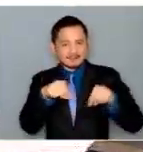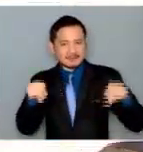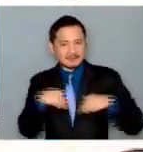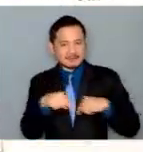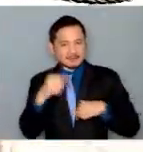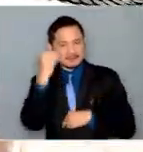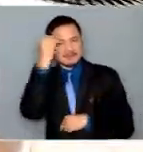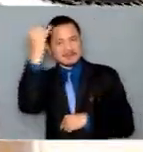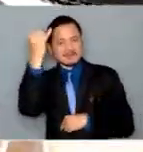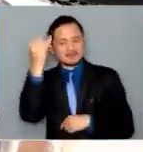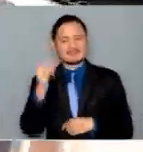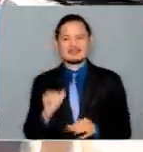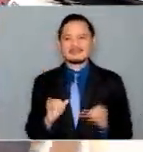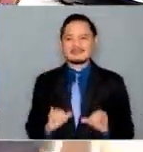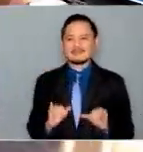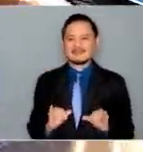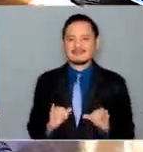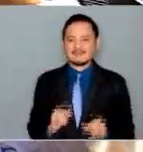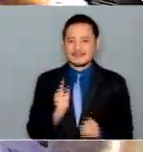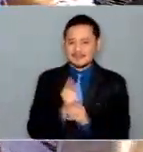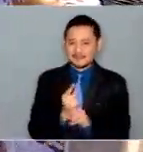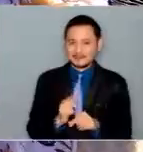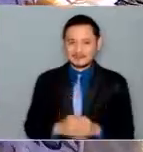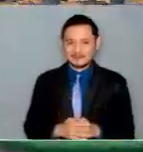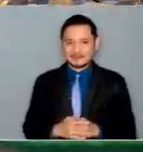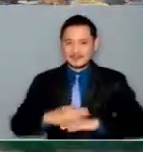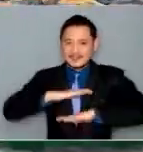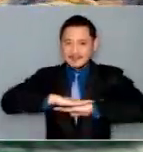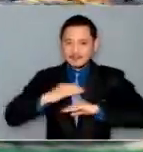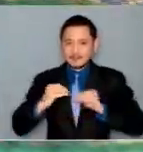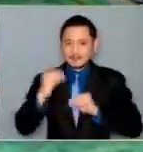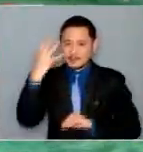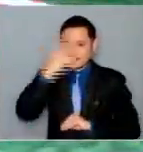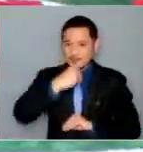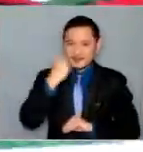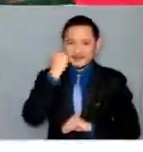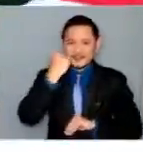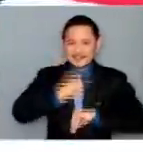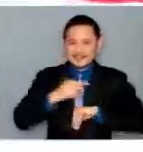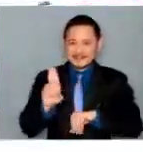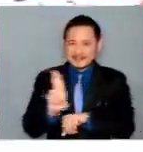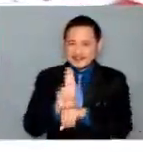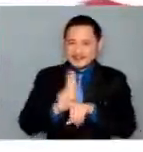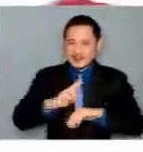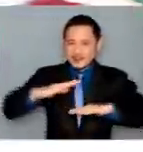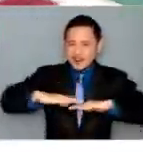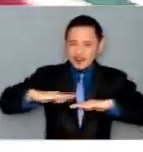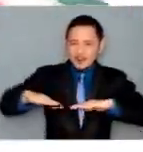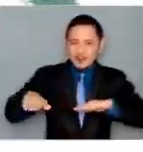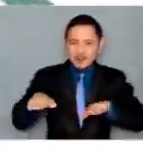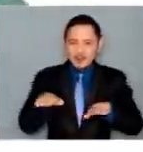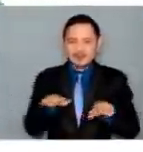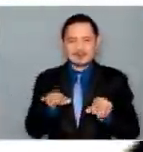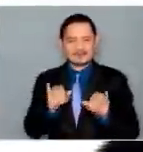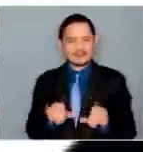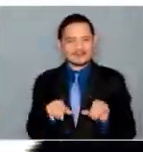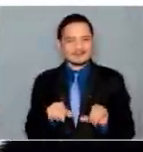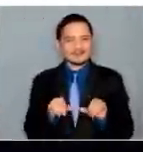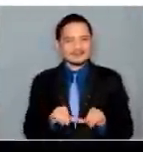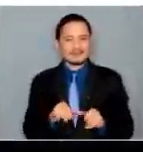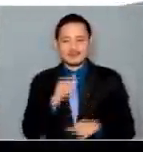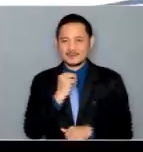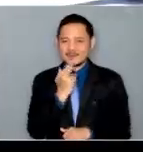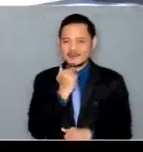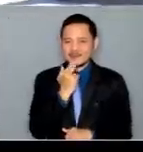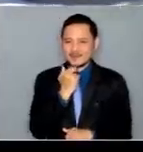Tama! Oo, doon pa rin, tabletop kitchen, ginagamit araw-araw. Yun pa rin, at yun nga, hindi na mabasag, mas magaan pa. Mm-hmm. Ang cute ng